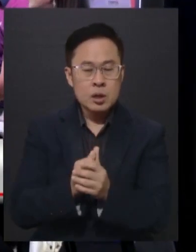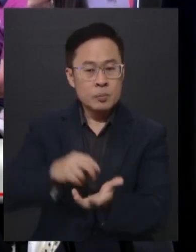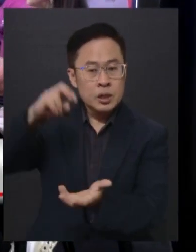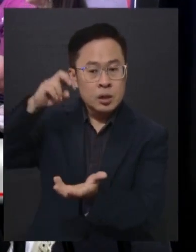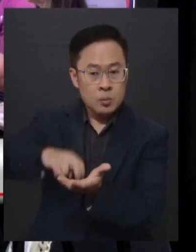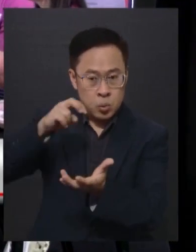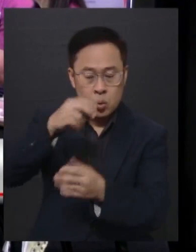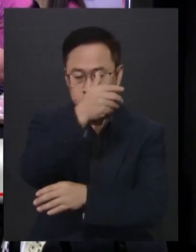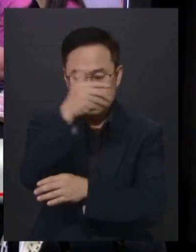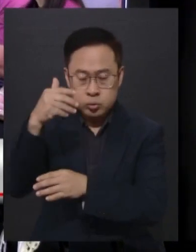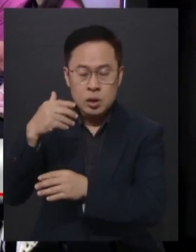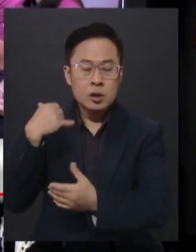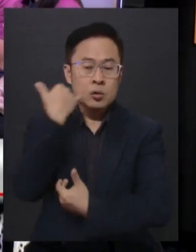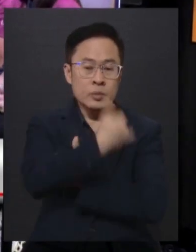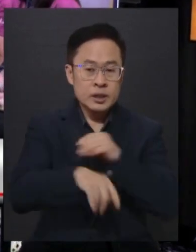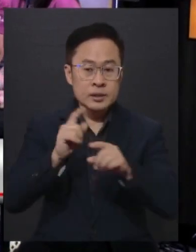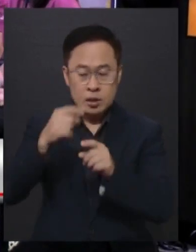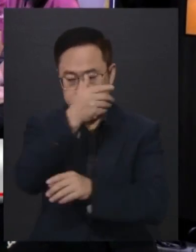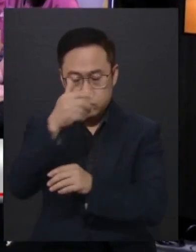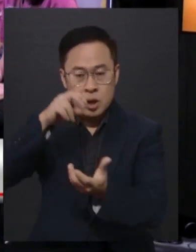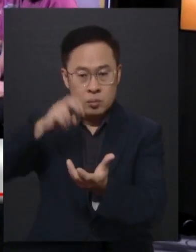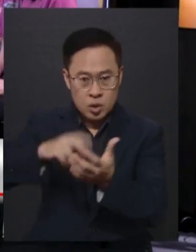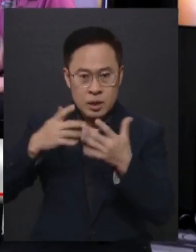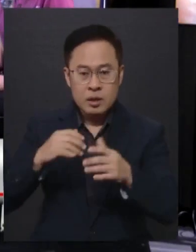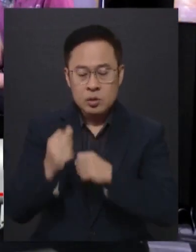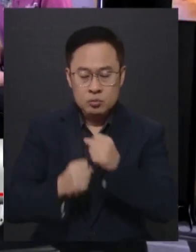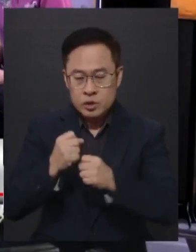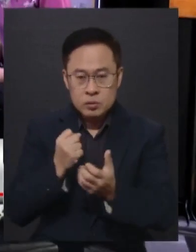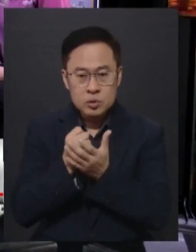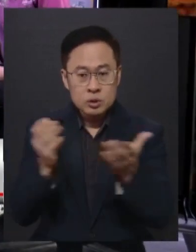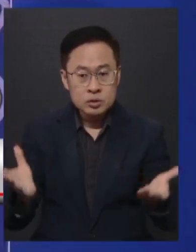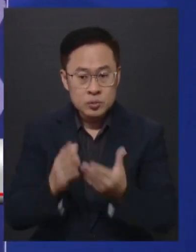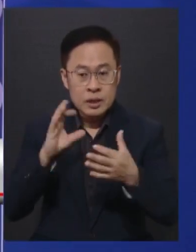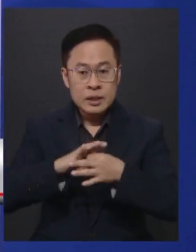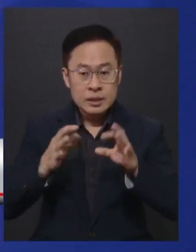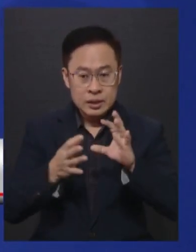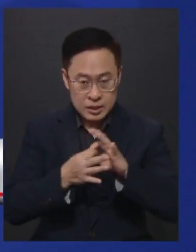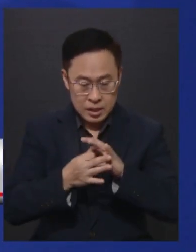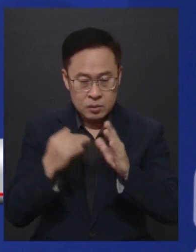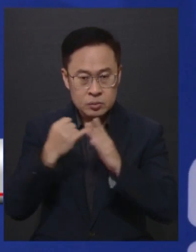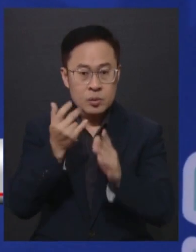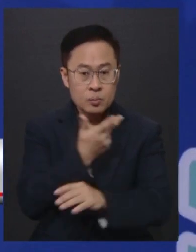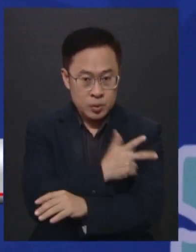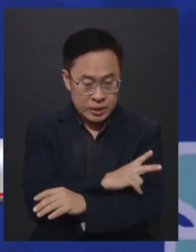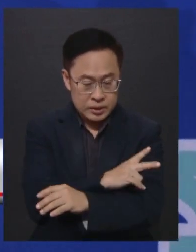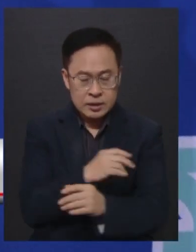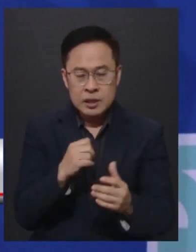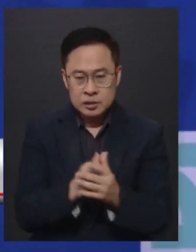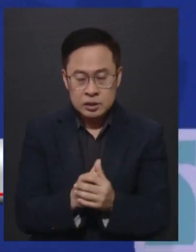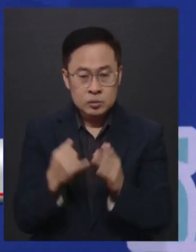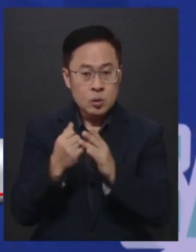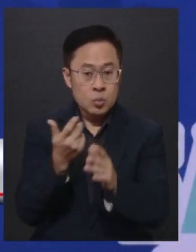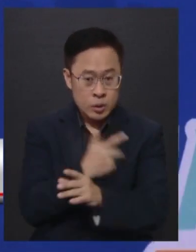จัดต่อเนื่องมาอย่างยาวนานโดยขับเคลื่อนการฟื้นตัวของภูเก็ตในฐานะเมืองท่องเที่ยวในเชิงกีฬาระดับ